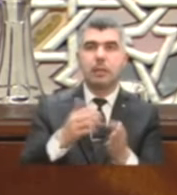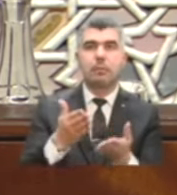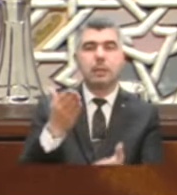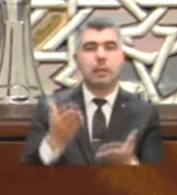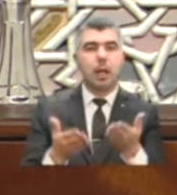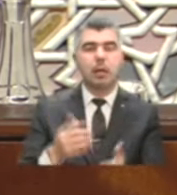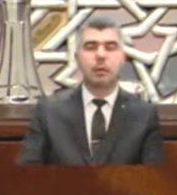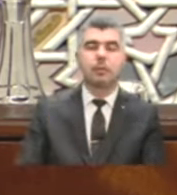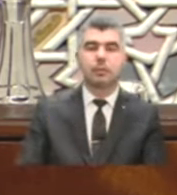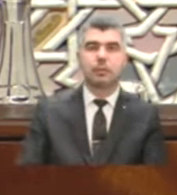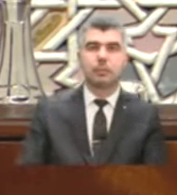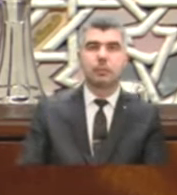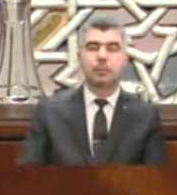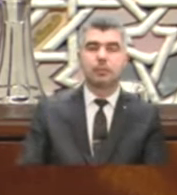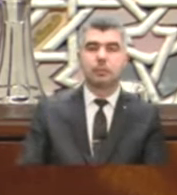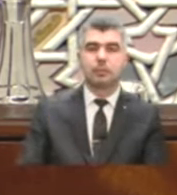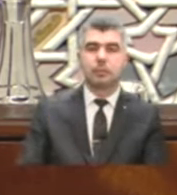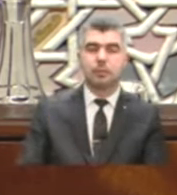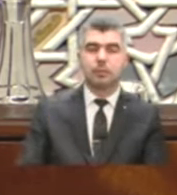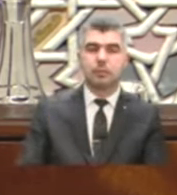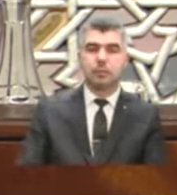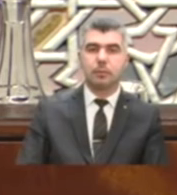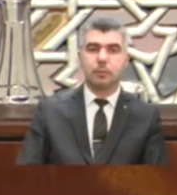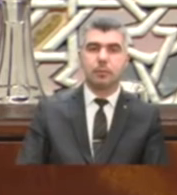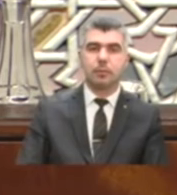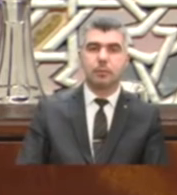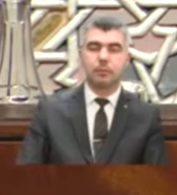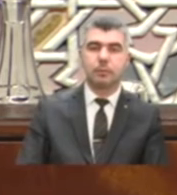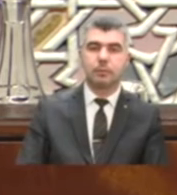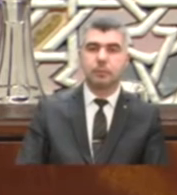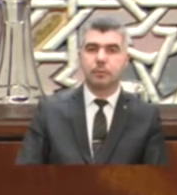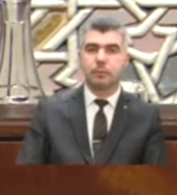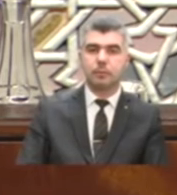للوحدة والتعادلية، السيدة النائبة مروة الأنصاري، تفضلي.